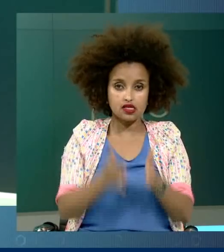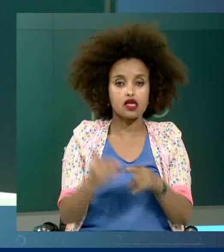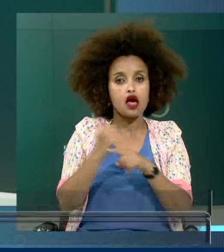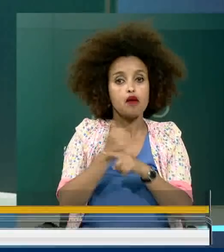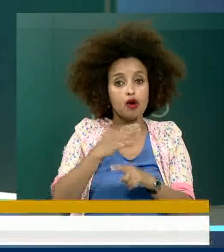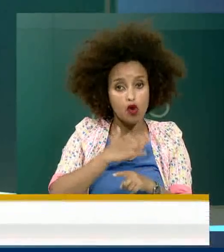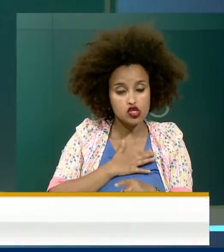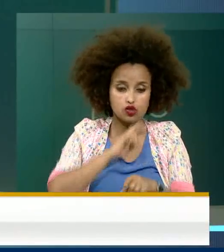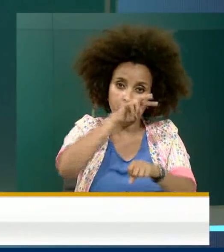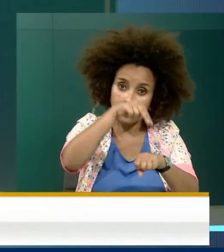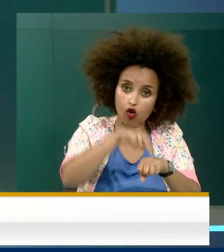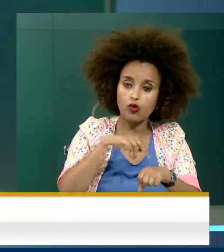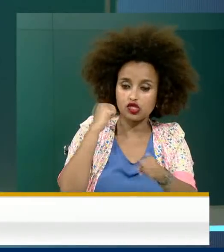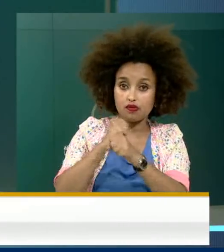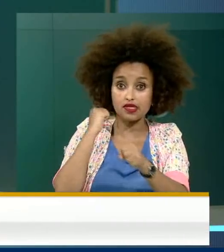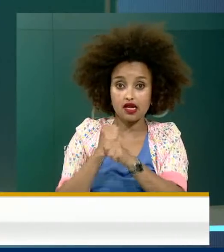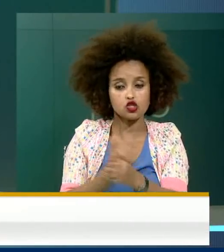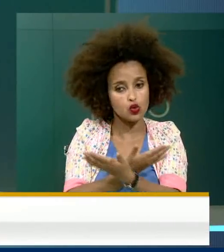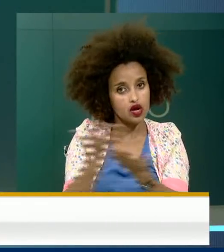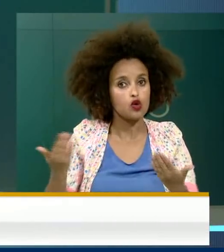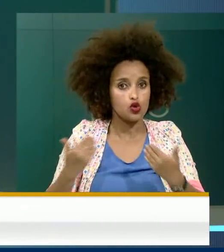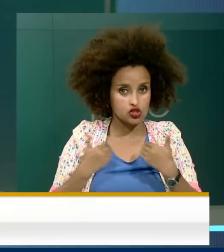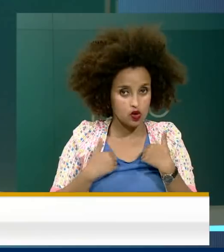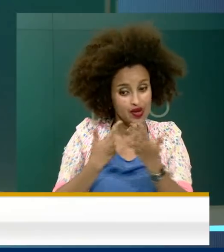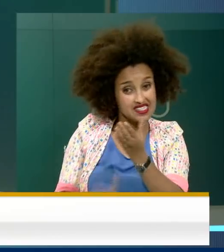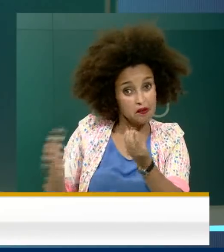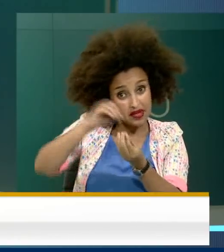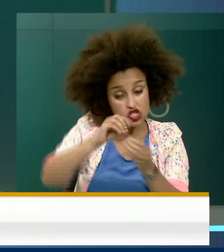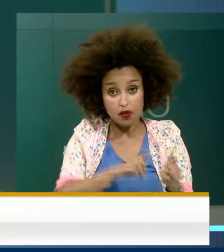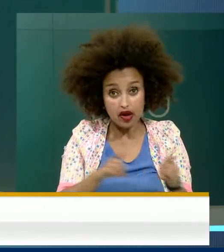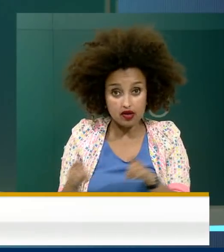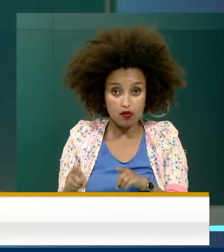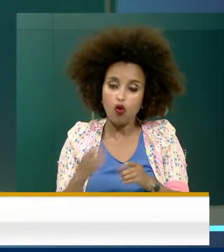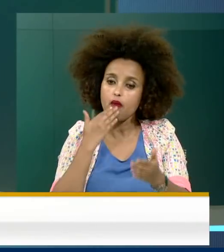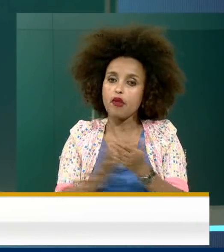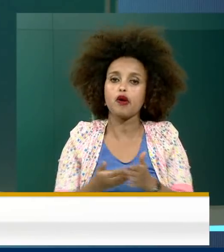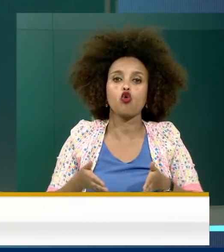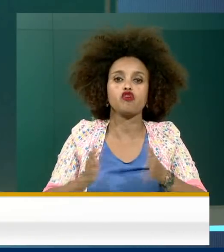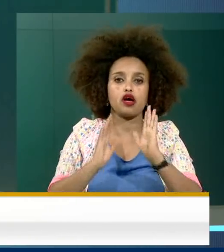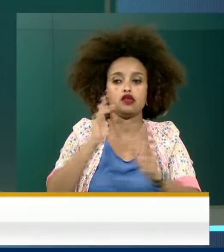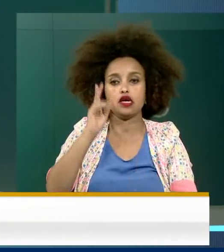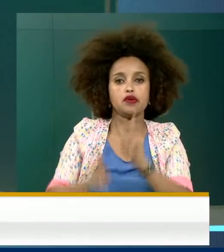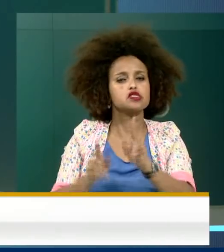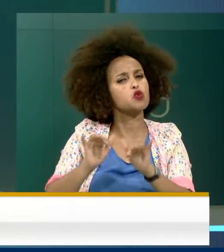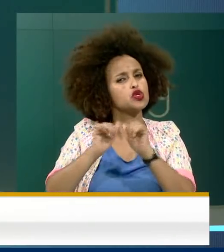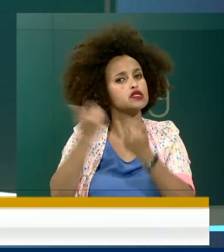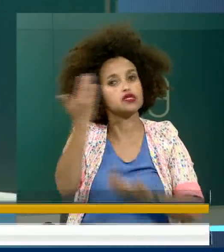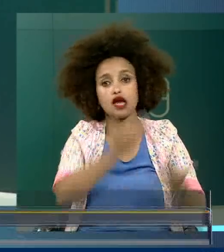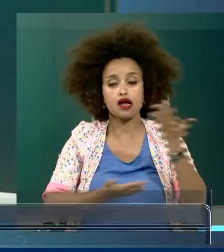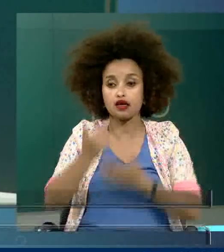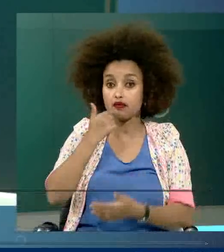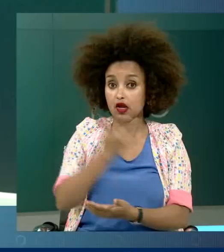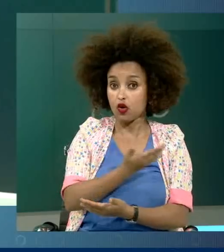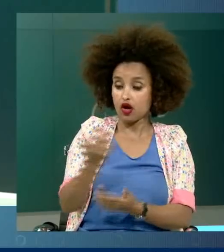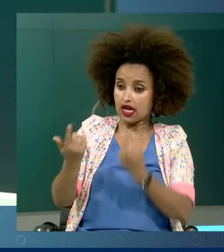ምንሰራቸው በየተቋሞቻችን ምንሰራቸው ስራዎች አሉ። ከዛ በተጨማሪ ደግሞ በበጎ ፍቃድ ህብረተሰቡን እንዴት እናገልግል የሚለውን